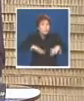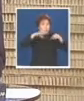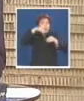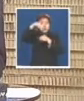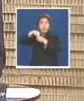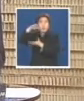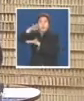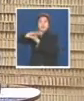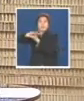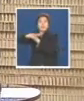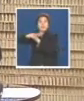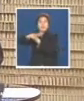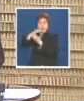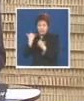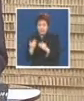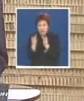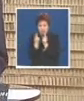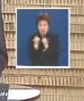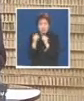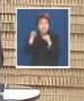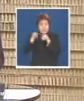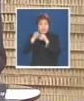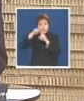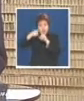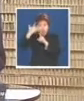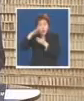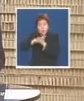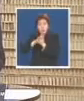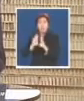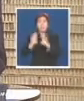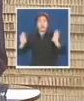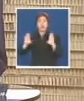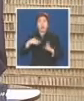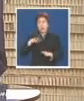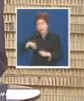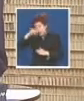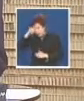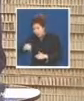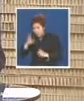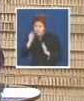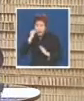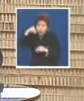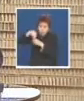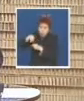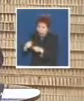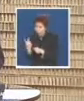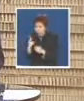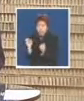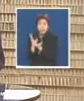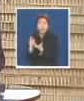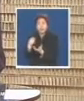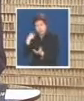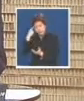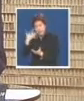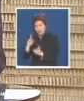เร็วครับเพราะว่าโรงเรียนก็จะเปิดเทอมในต้นเดือนพฤษภาคมแล้วนะครับก็จะให้ทำโดยเร็วที่สุดส่วนการสร้างบ้านถาวร